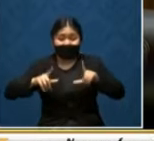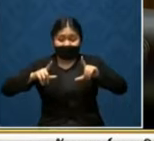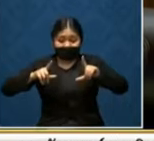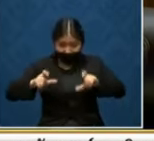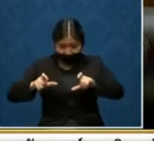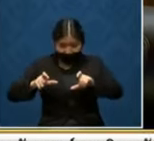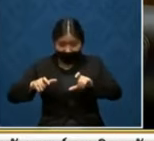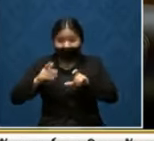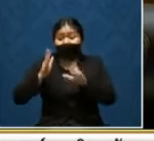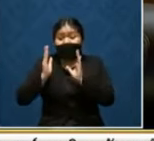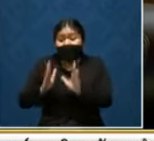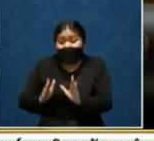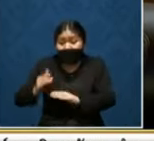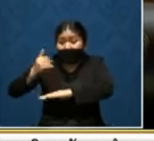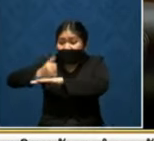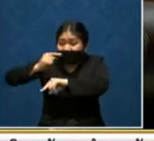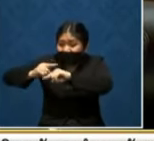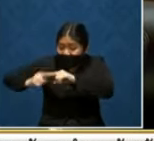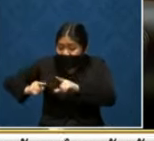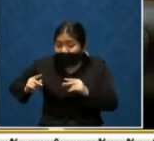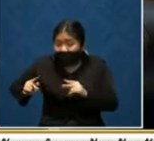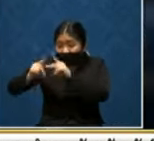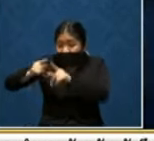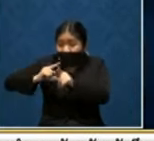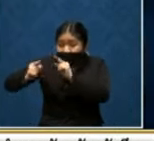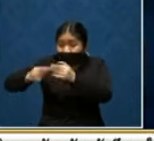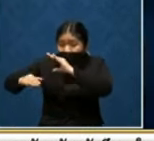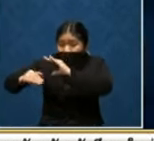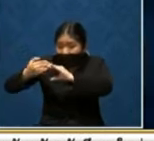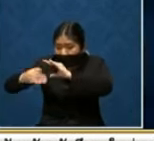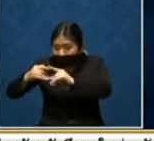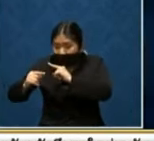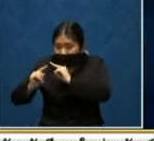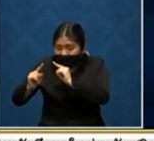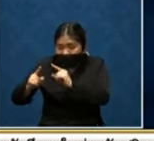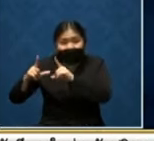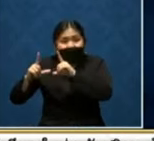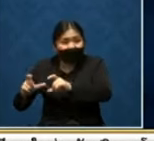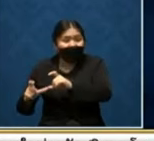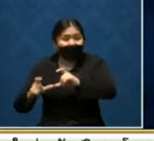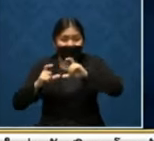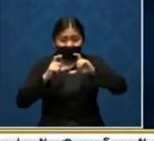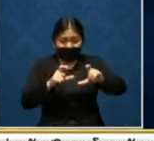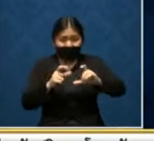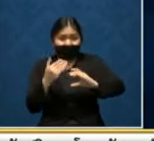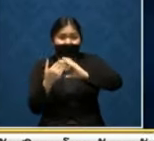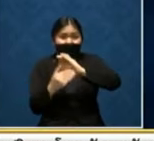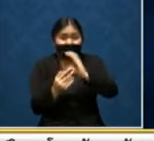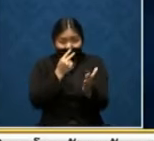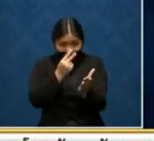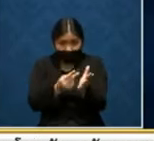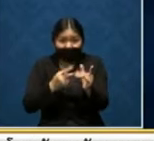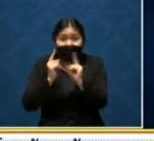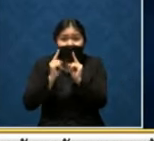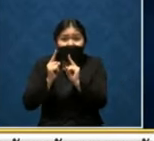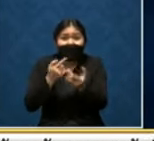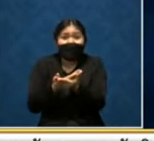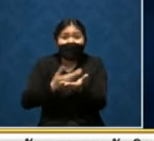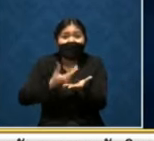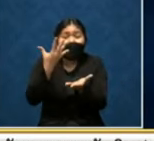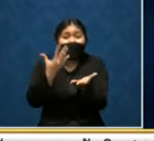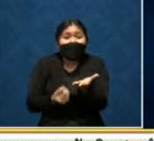ที่คุยกับผู้หลักผู้ใหญ่ในกระทรวงเนี่ยบอกว่าคุยอะไรกันบ้างลองดูกรณีงบเหลือจ่ายที่